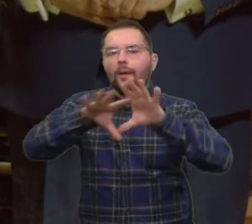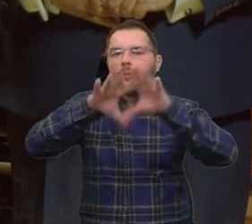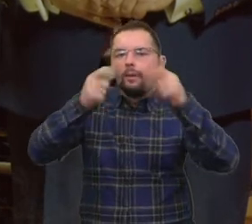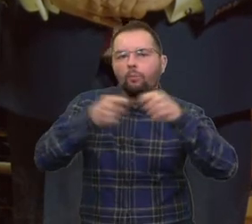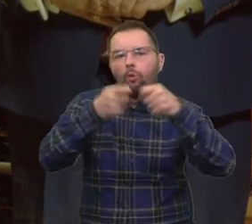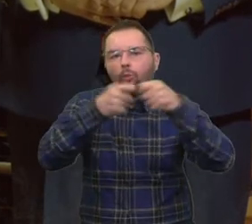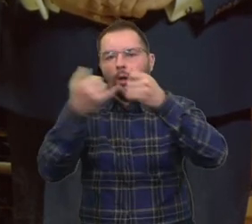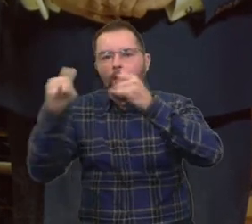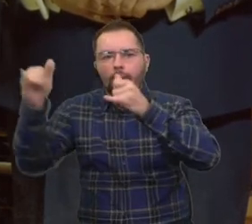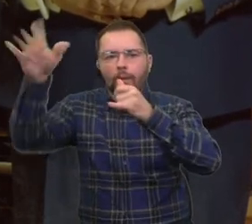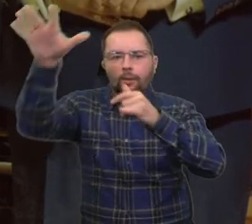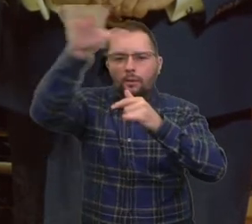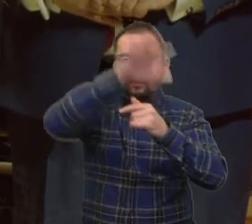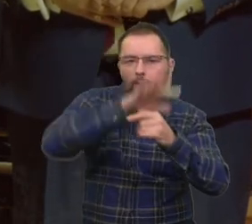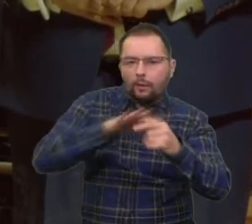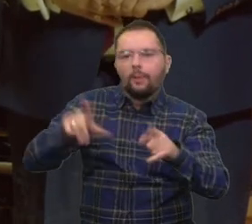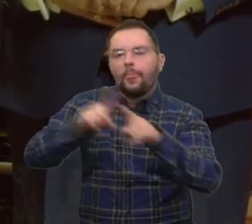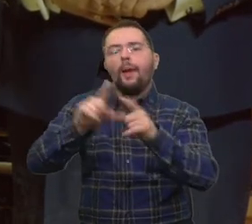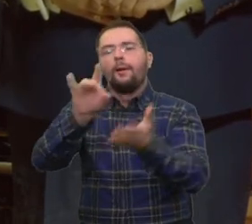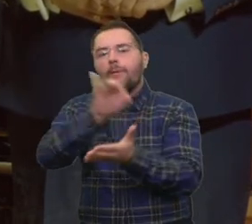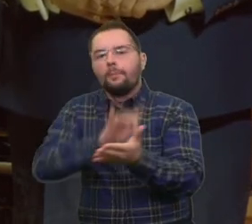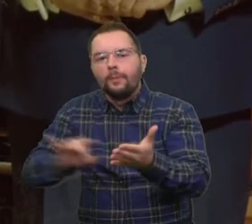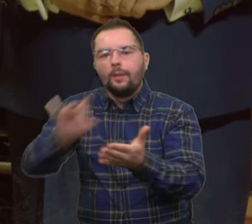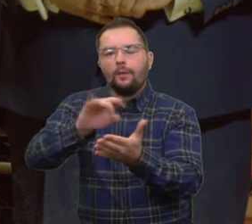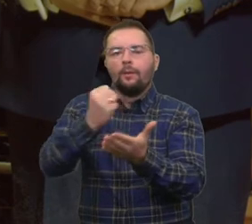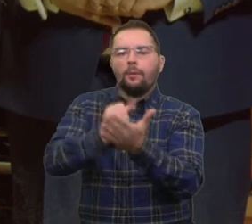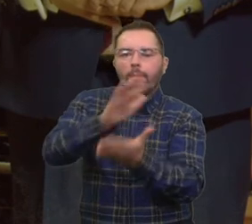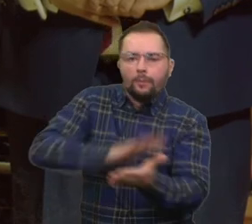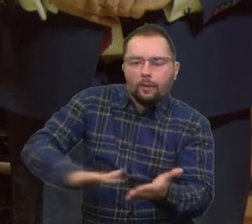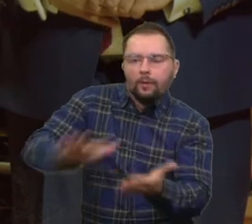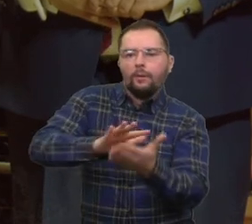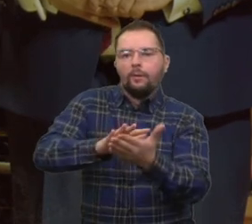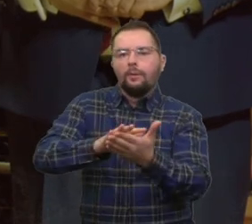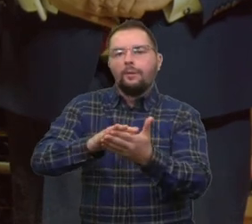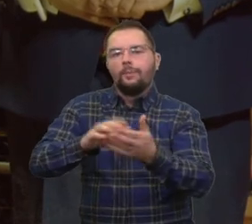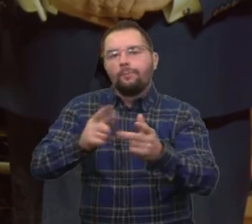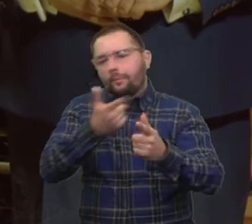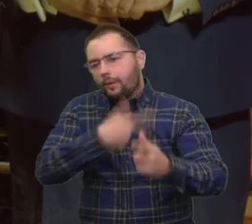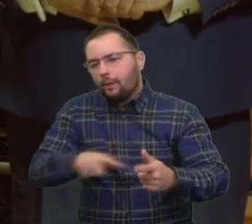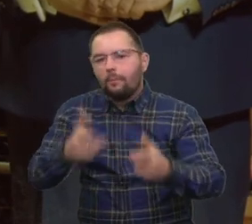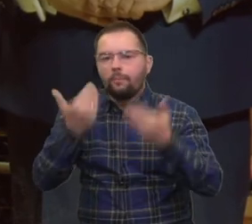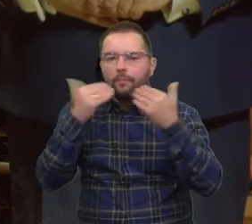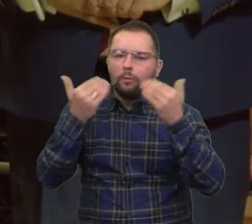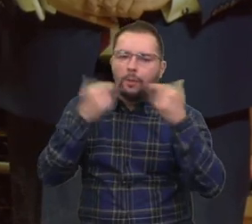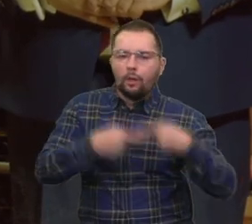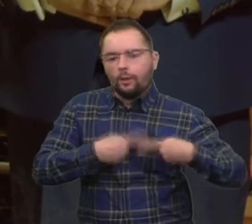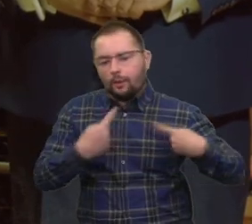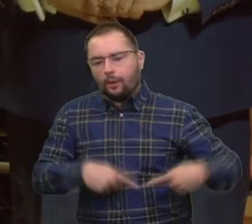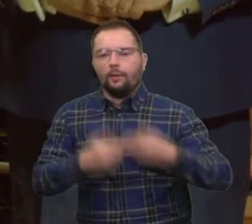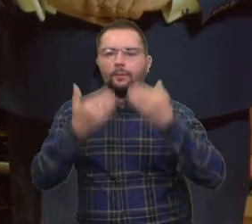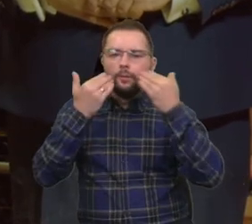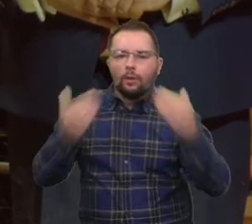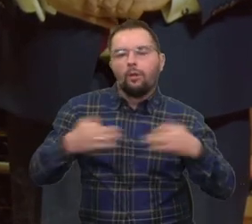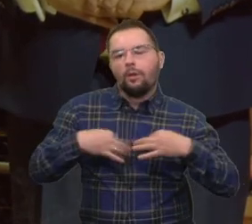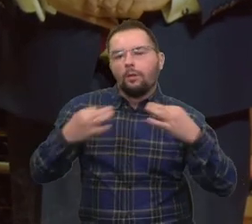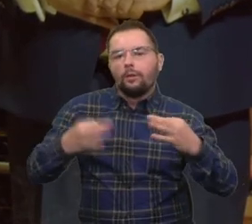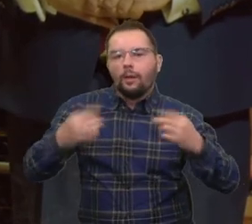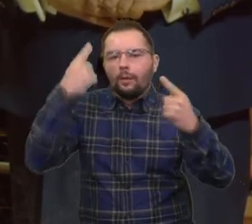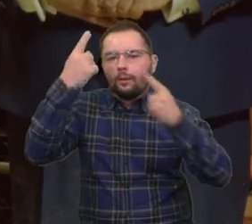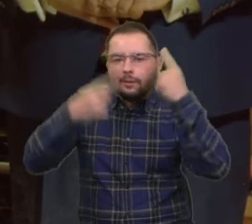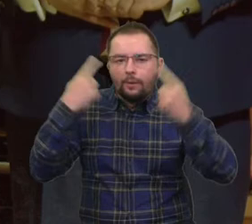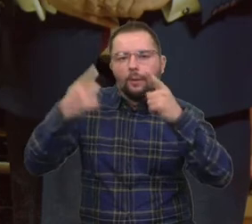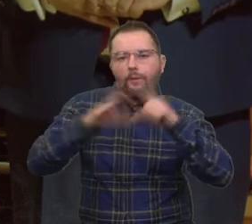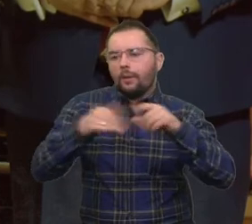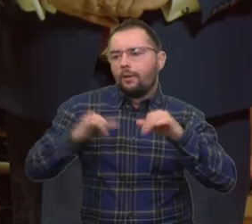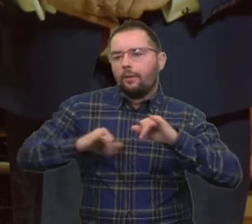z samorządami na poziomie gmin, na poziomie powiatów i wszystkim Wam Państwu za to serdecznie dziękuję. A dzisiaj myślę, że w imieniu nas